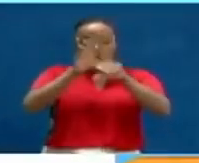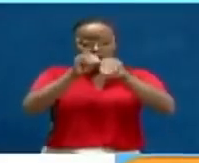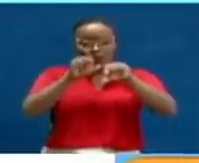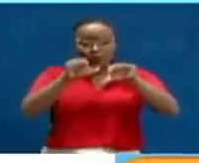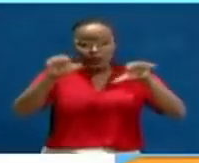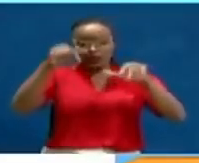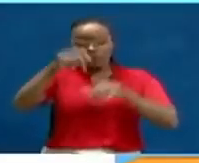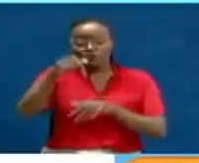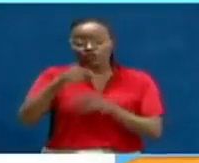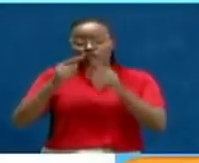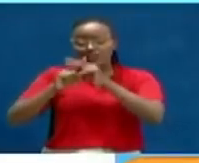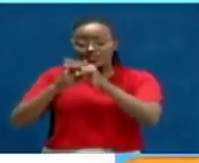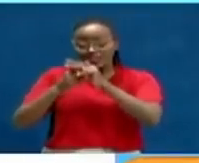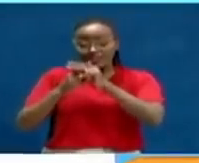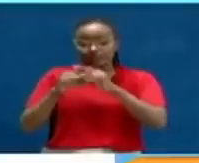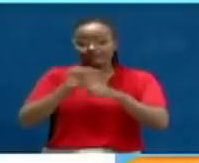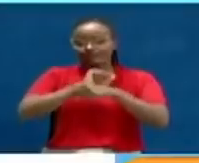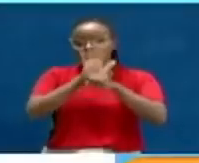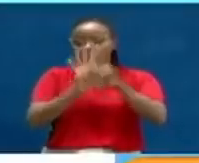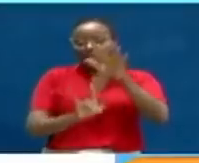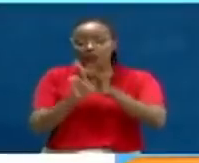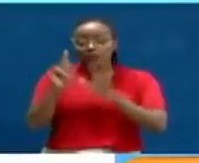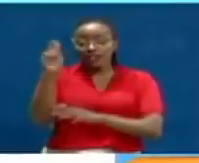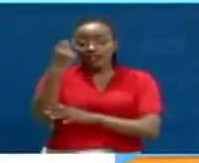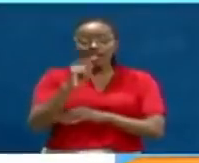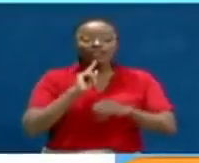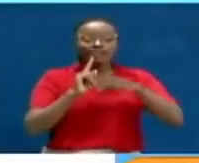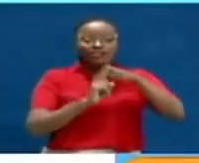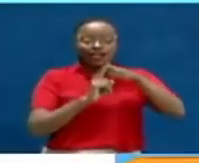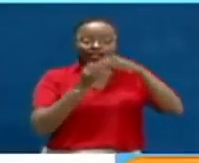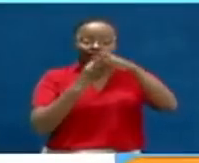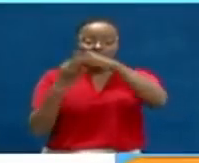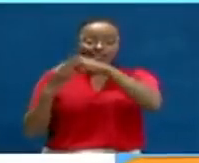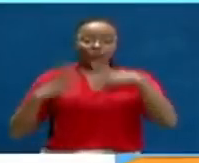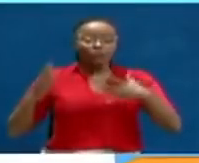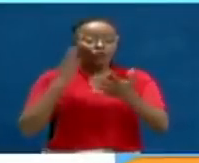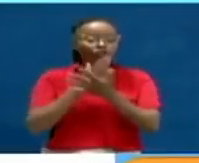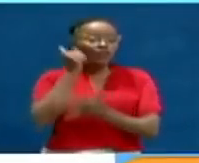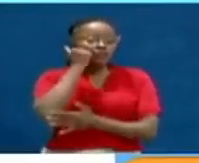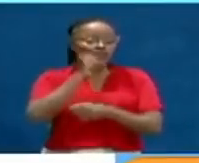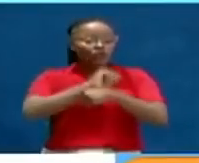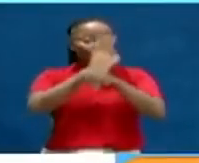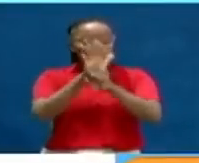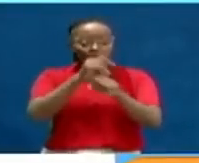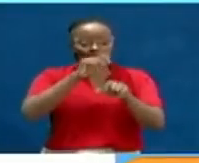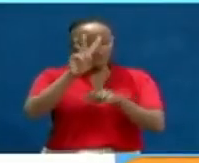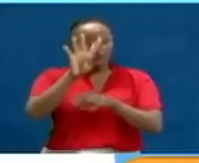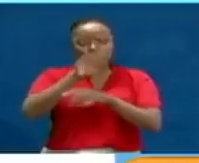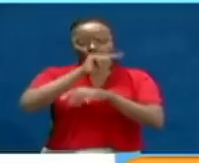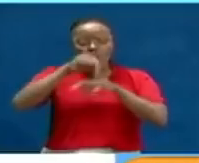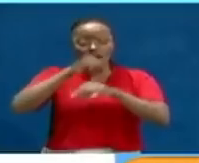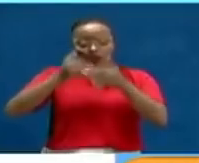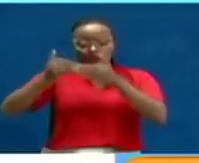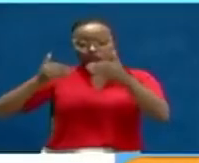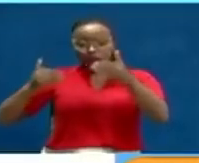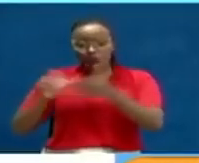COVID-19 leo tangu ugonjwa huo uingie humu nchini. Watu 688 wamethibitishwa kuwa na ugonjwa huo katika kipindi cha saa